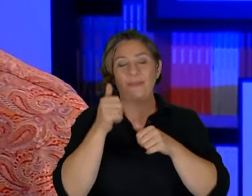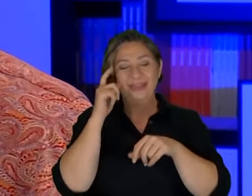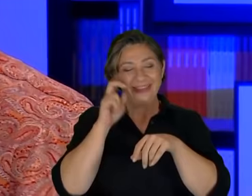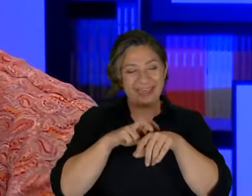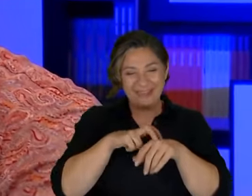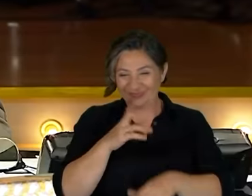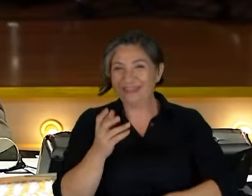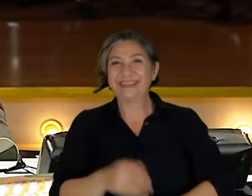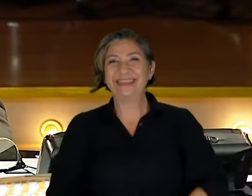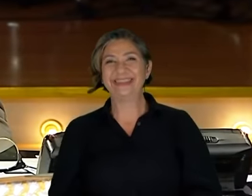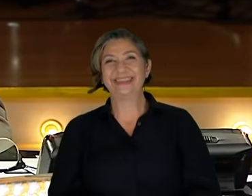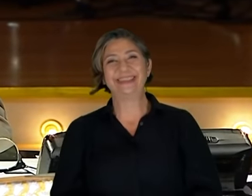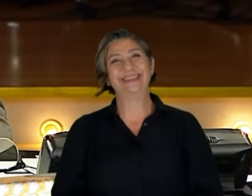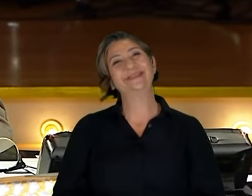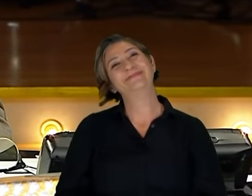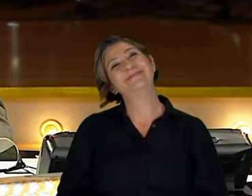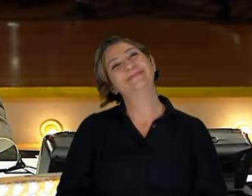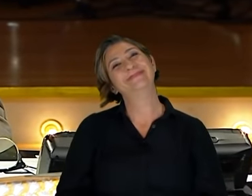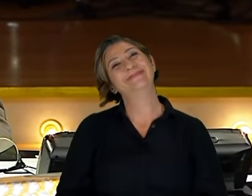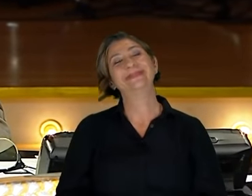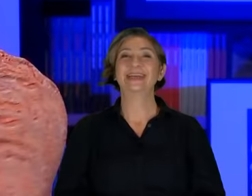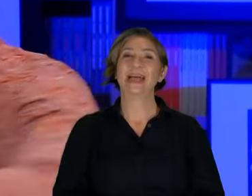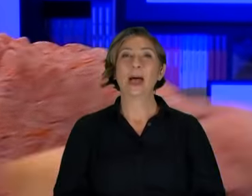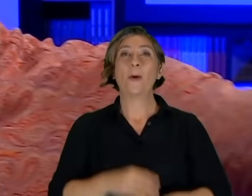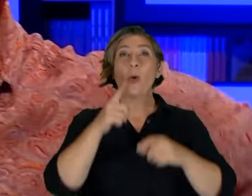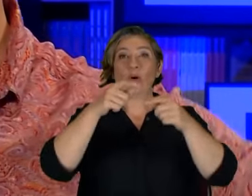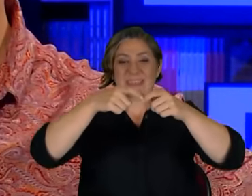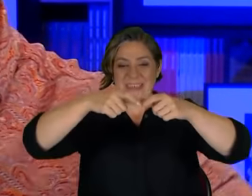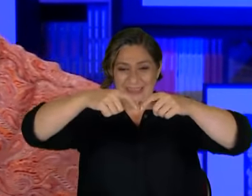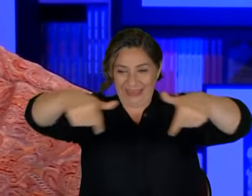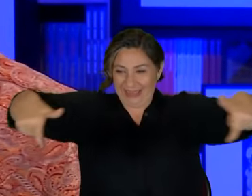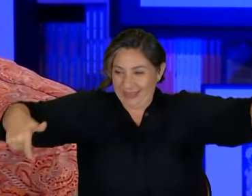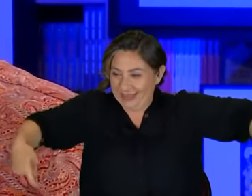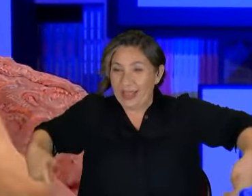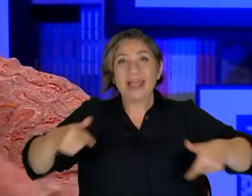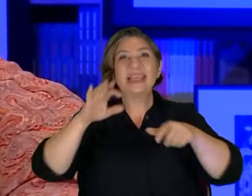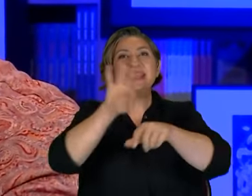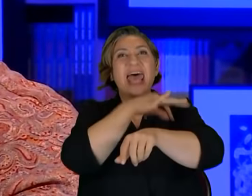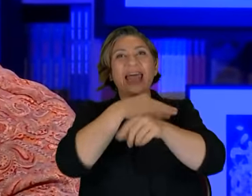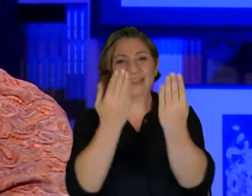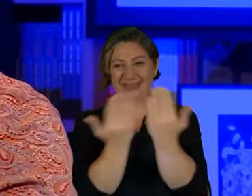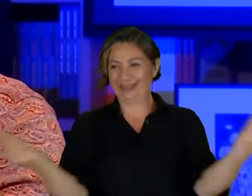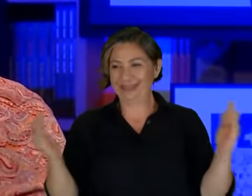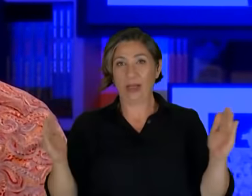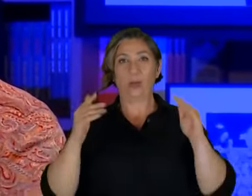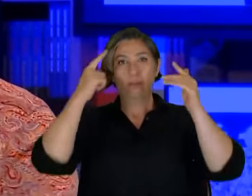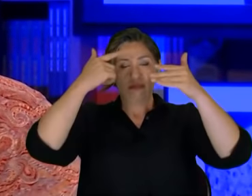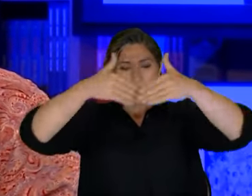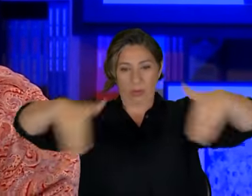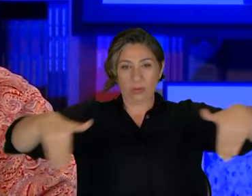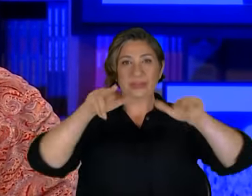hatırladım. Ondan sonra benden böyle şey, o şeritleri çekmişler. O şerit böyle insanın beynindeki blokajlar